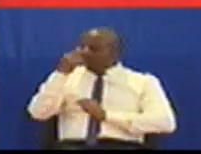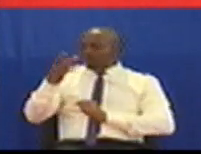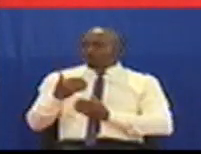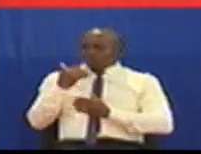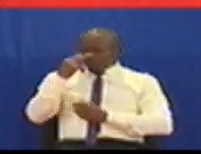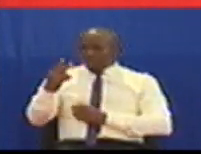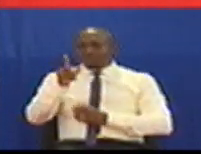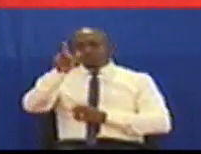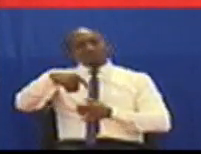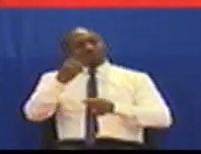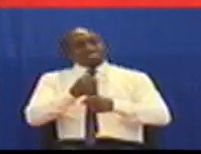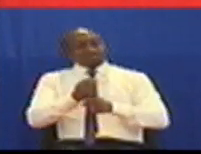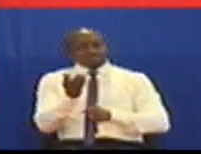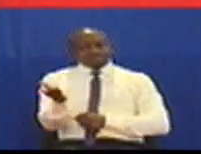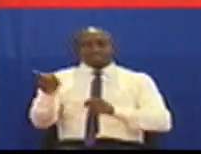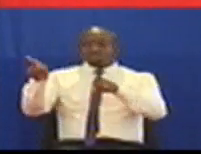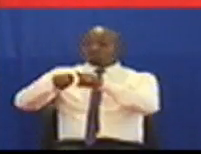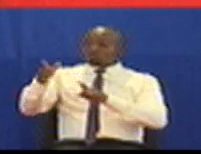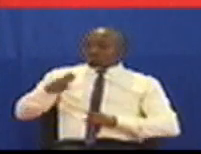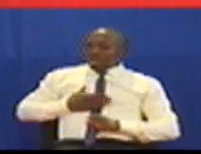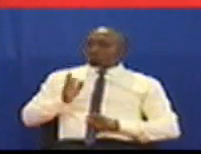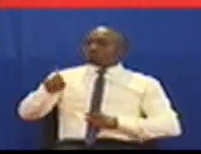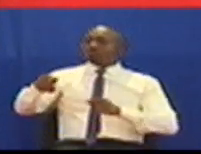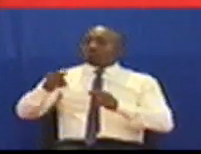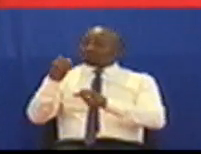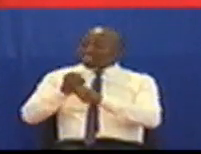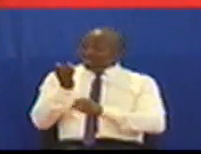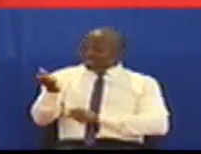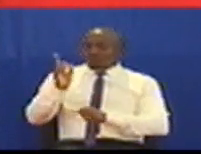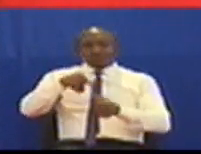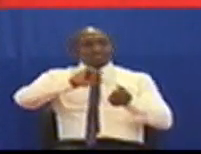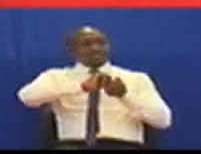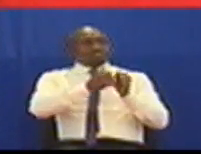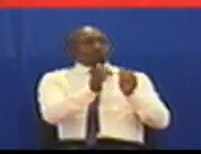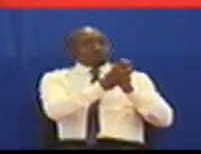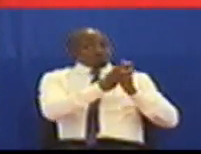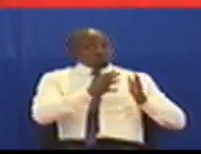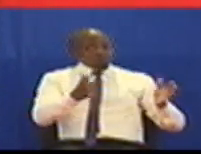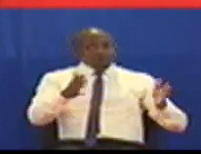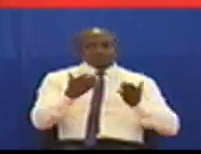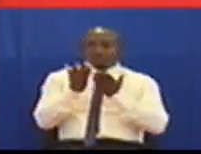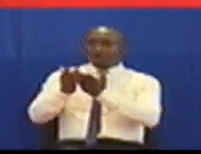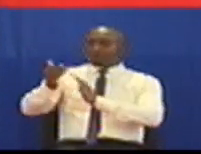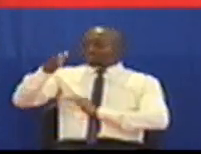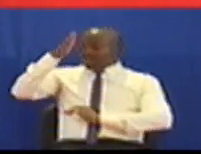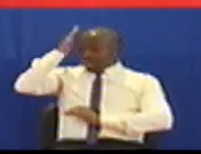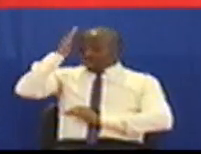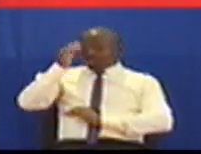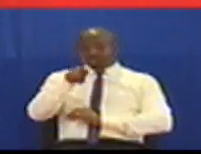wafanyakazi. Ndugu zangu wafanyakazi wana tatizo moja kubwa ambalo naiomba serikali inayoongozwa na Chama cha